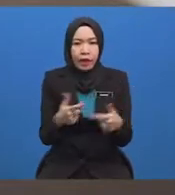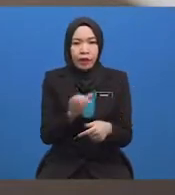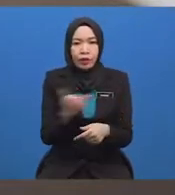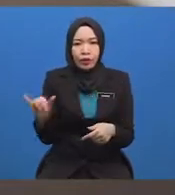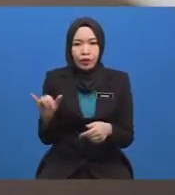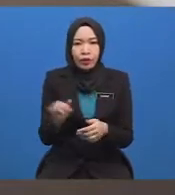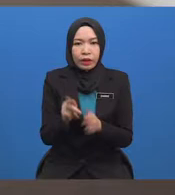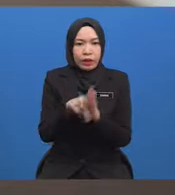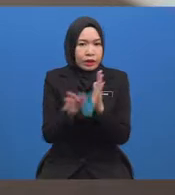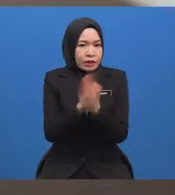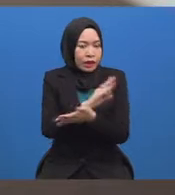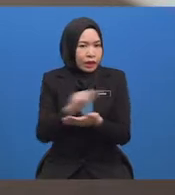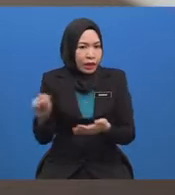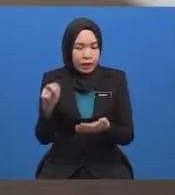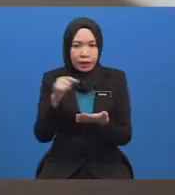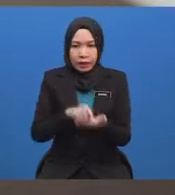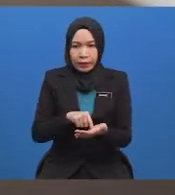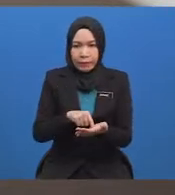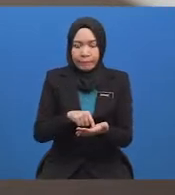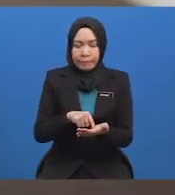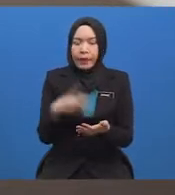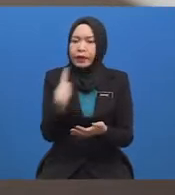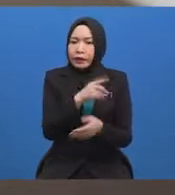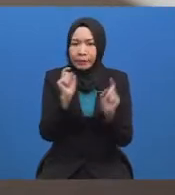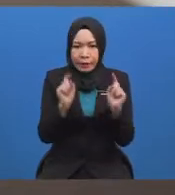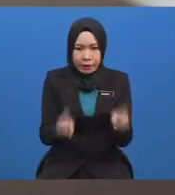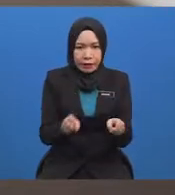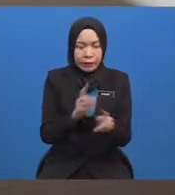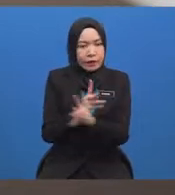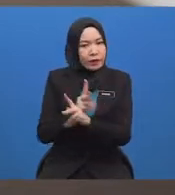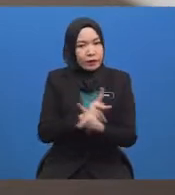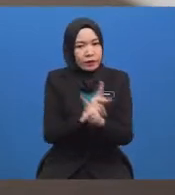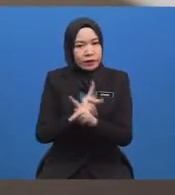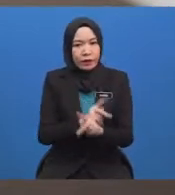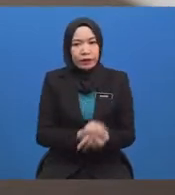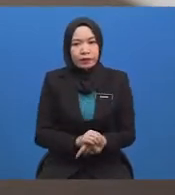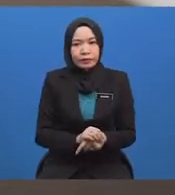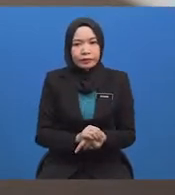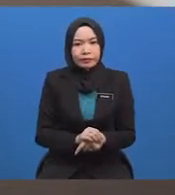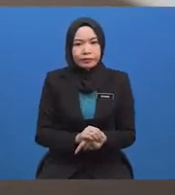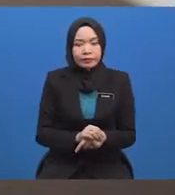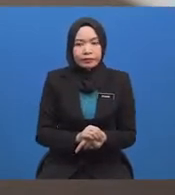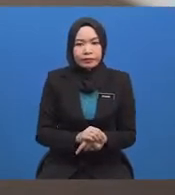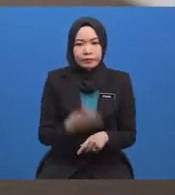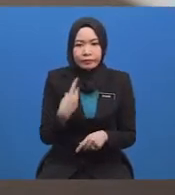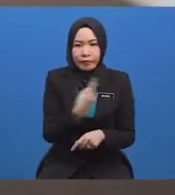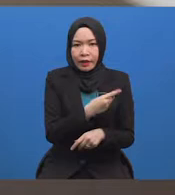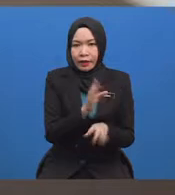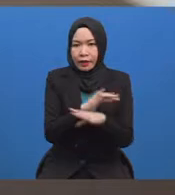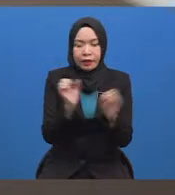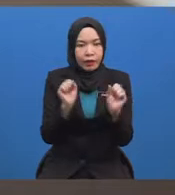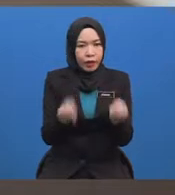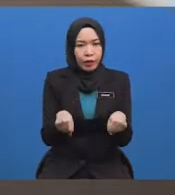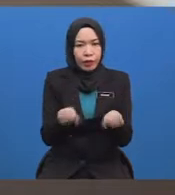berwaspada Mbak peribahasa menyesal dahulu pendapatan menyesal kemudian tidak